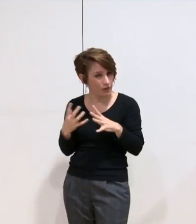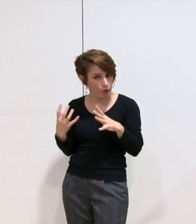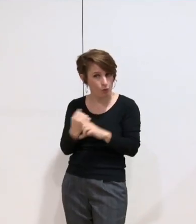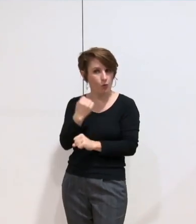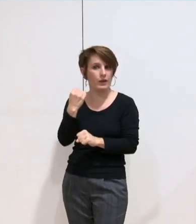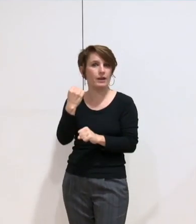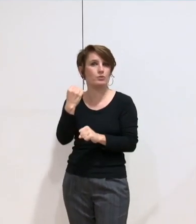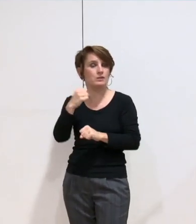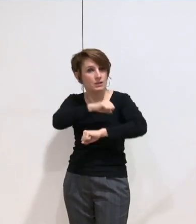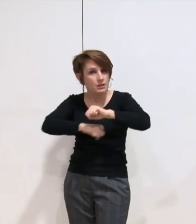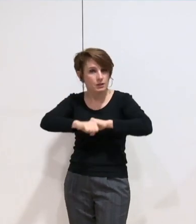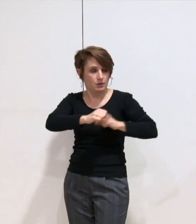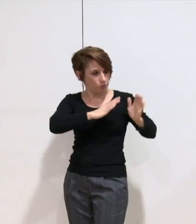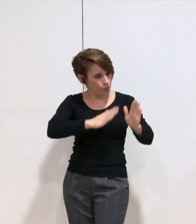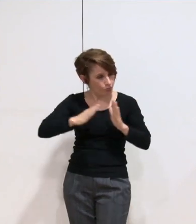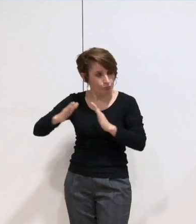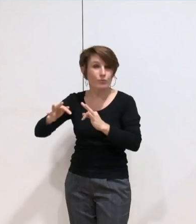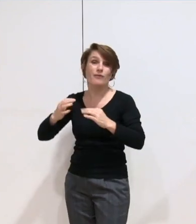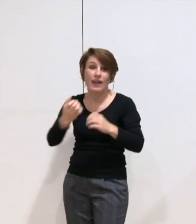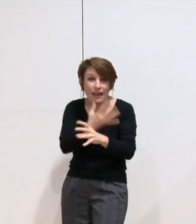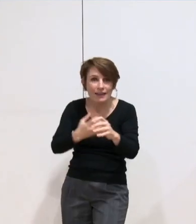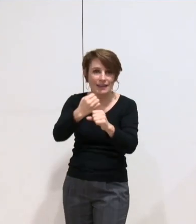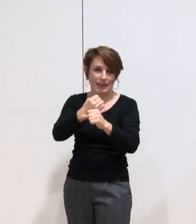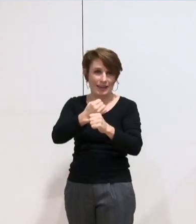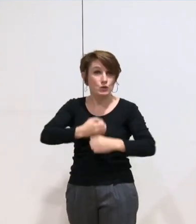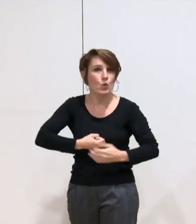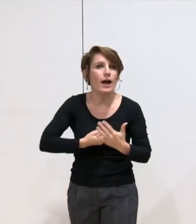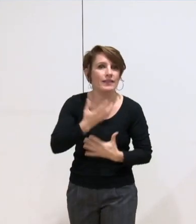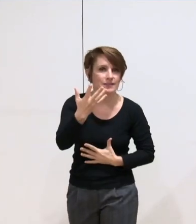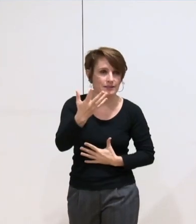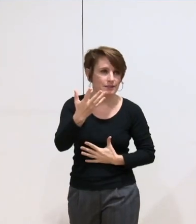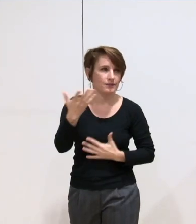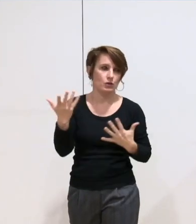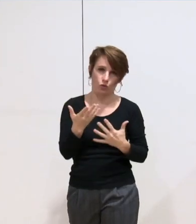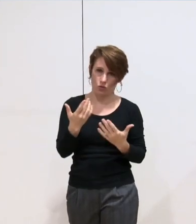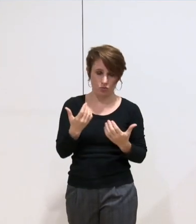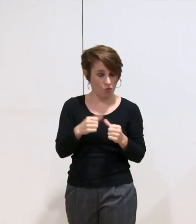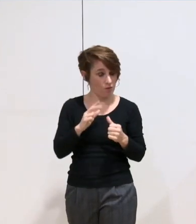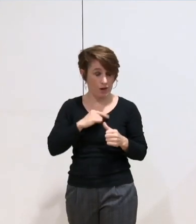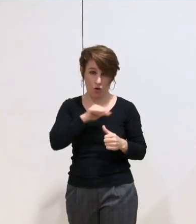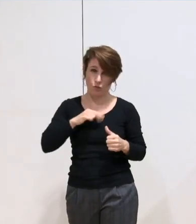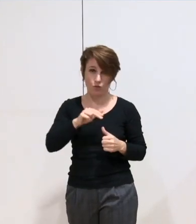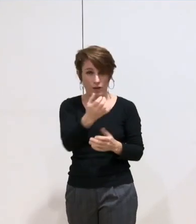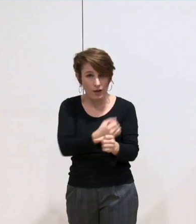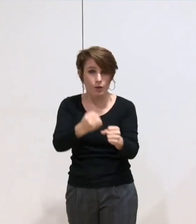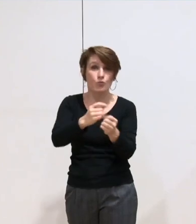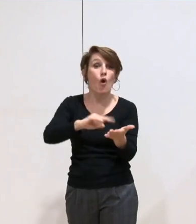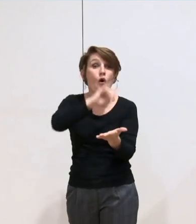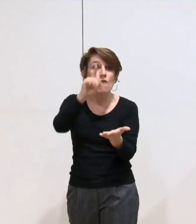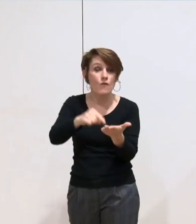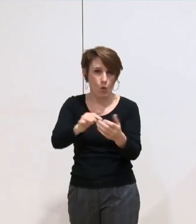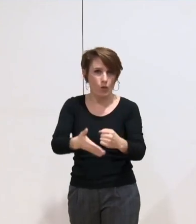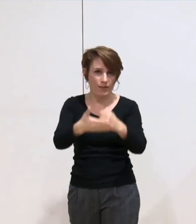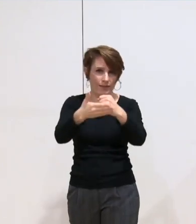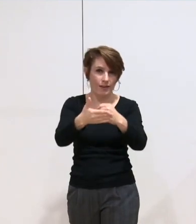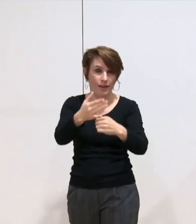création artistique. Donc nous allons mettre en place un fonds d'aide à la création et où là il n'y aura pas le politique pour